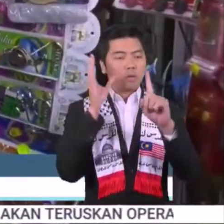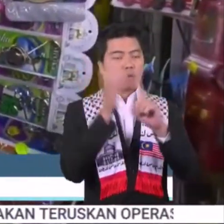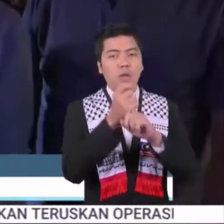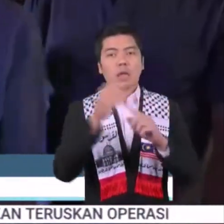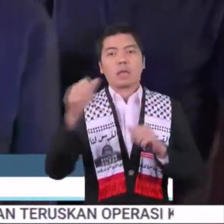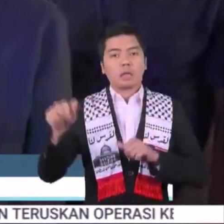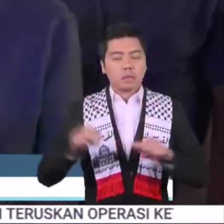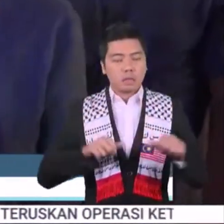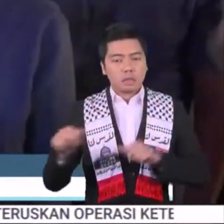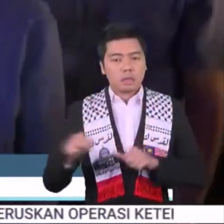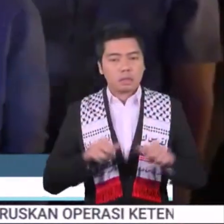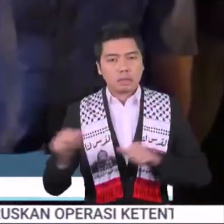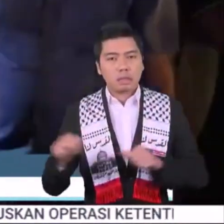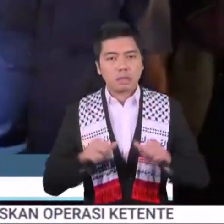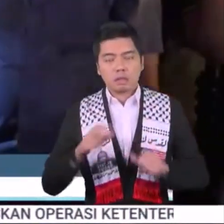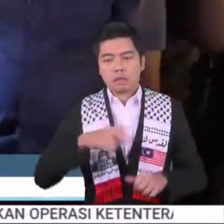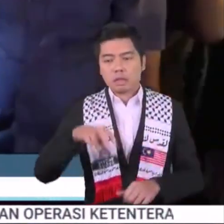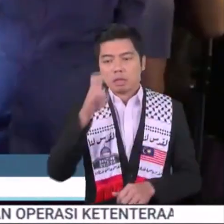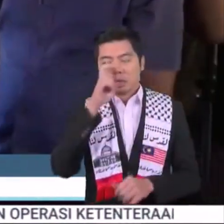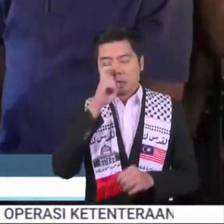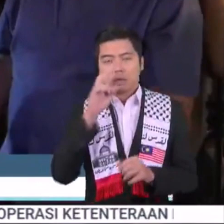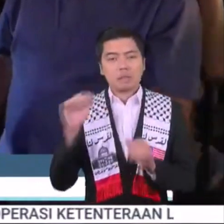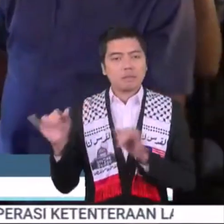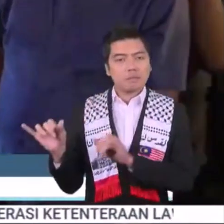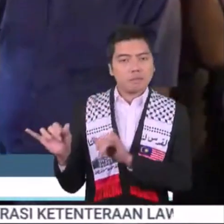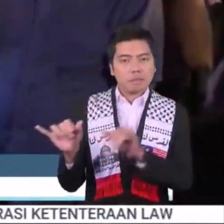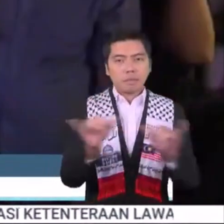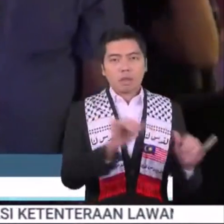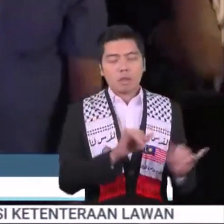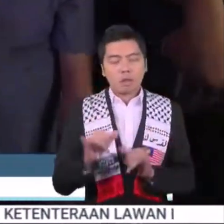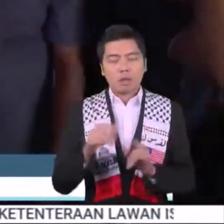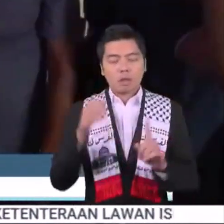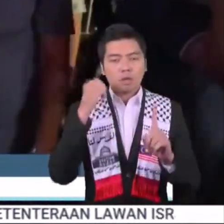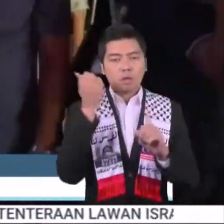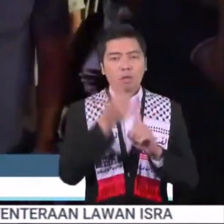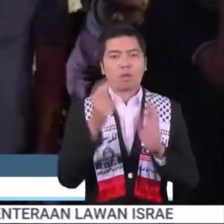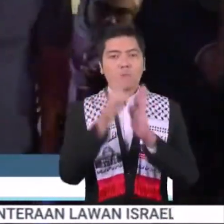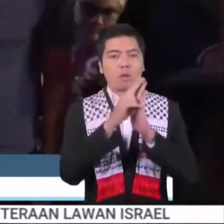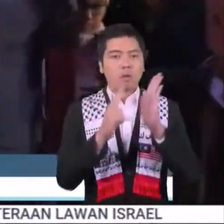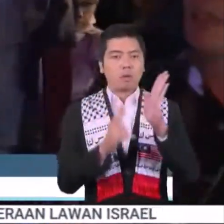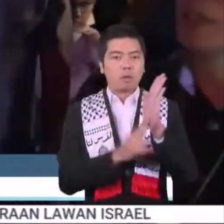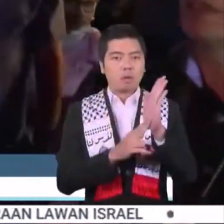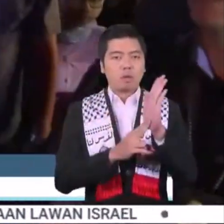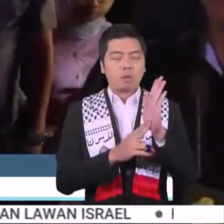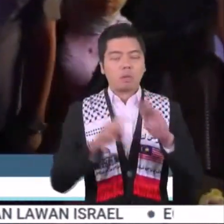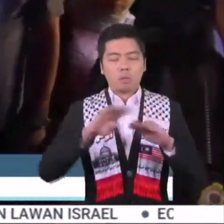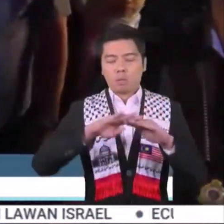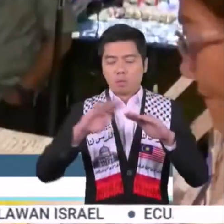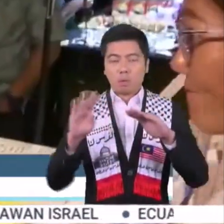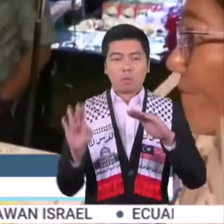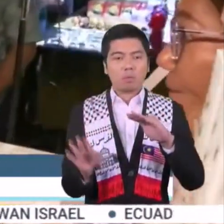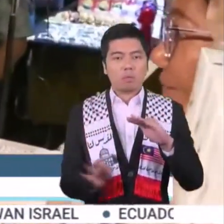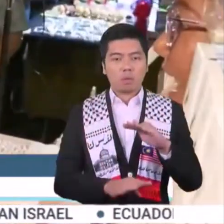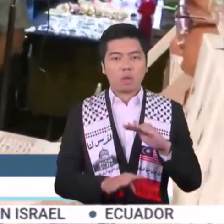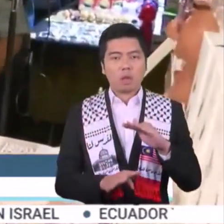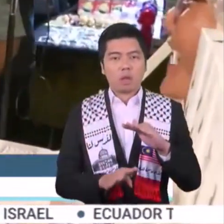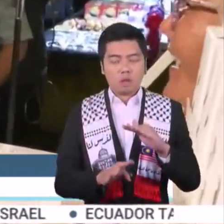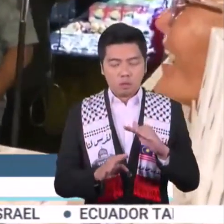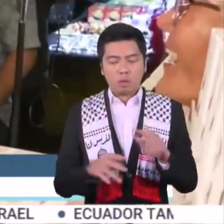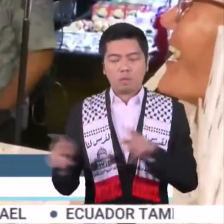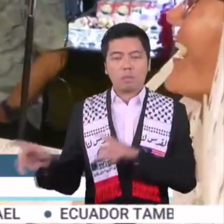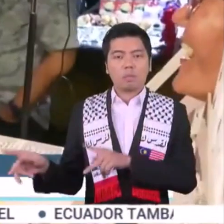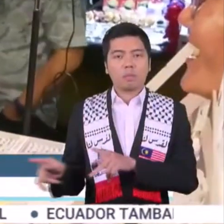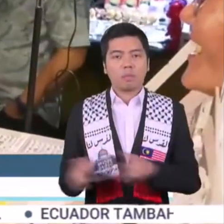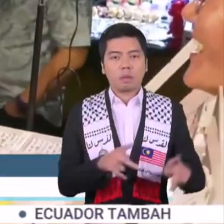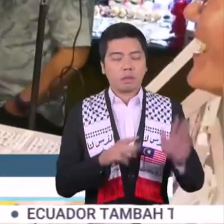memastikan aktiviti penguatkuasaan seiring dengan pematuhan kod etika dan perundangan di bawah teras strategi